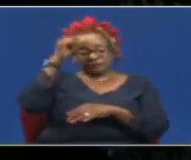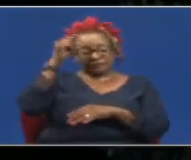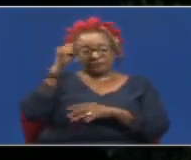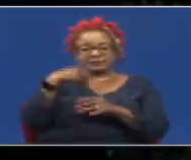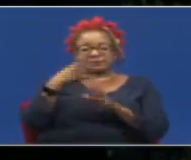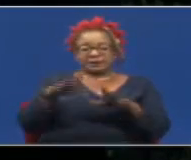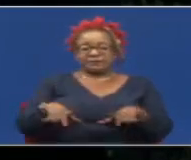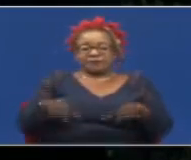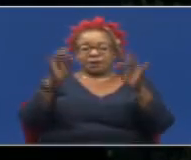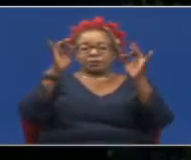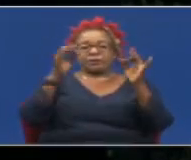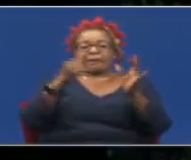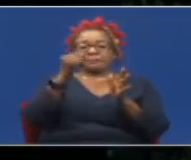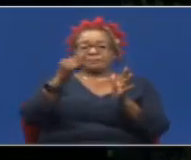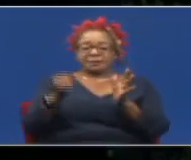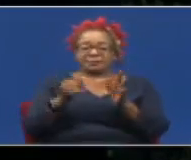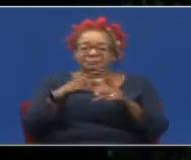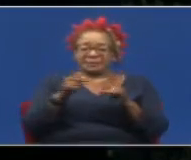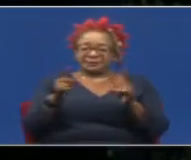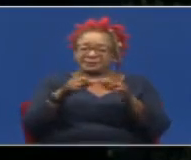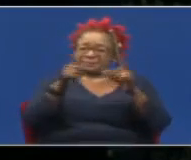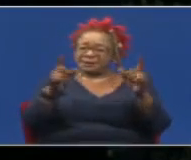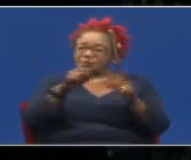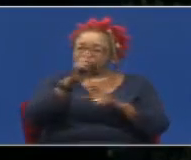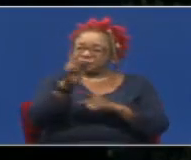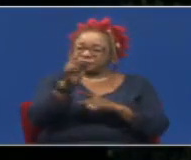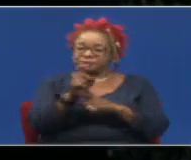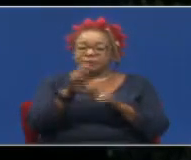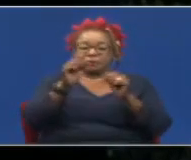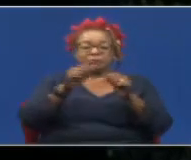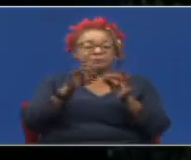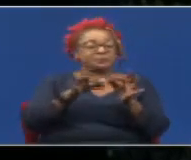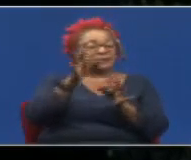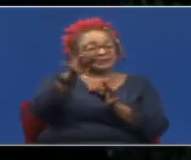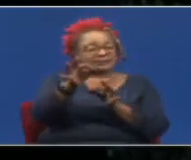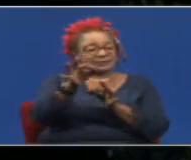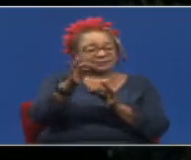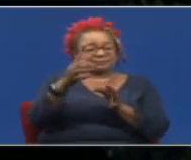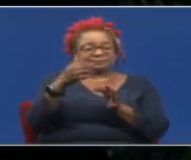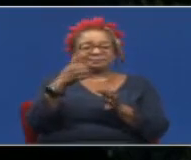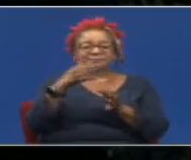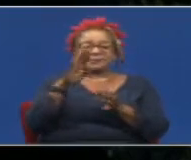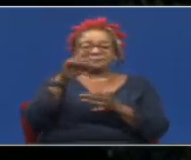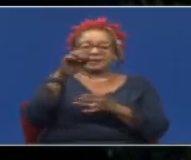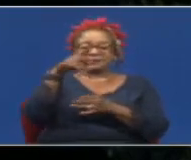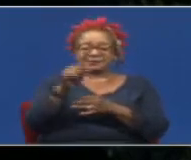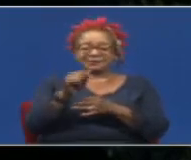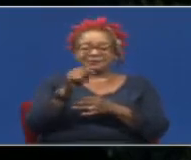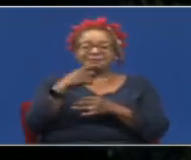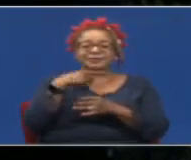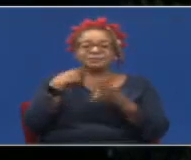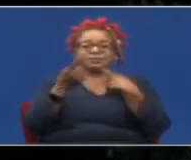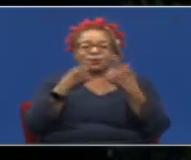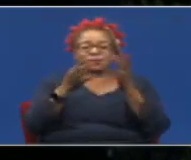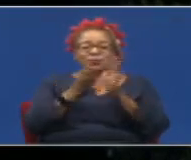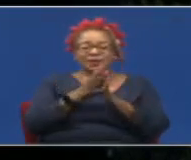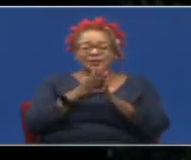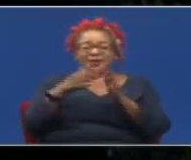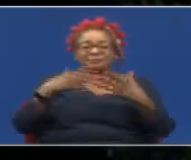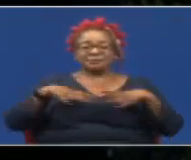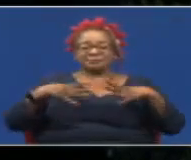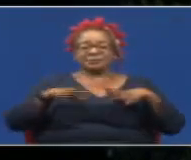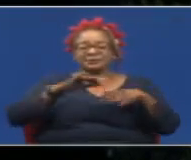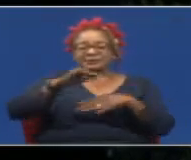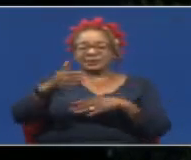finally found this map, the big question is, will the railway line be extended? Our reporter Martin Mwaura spoke to a resident who narrated how the